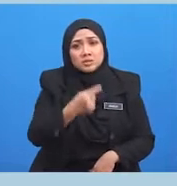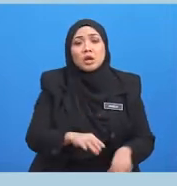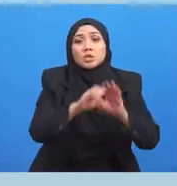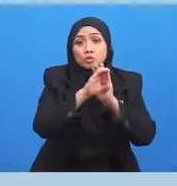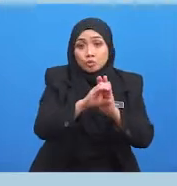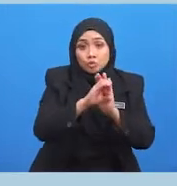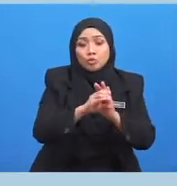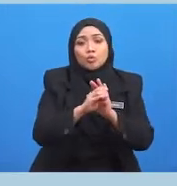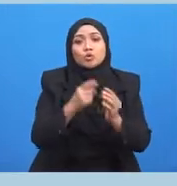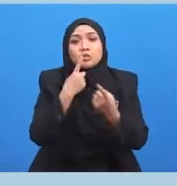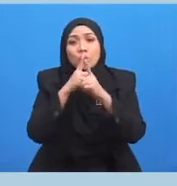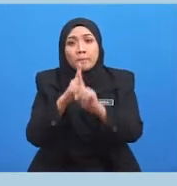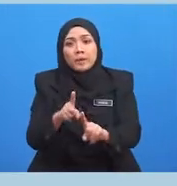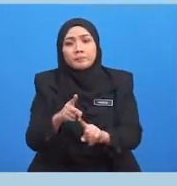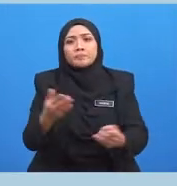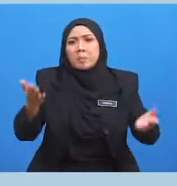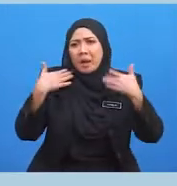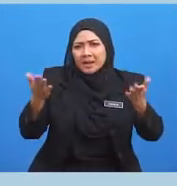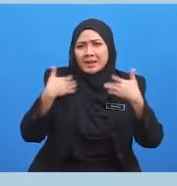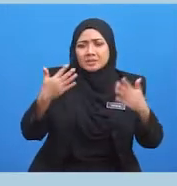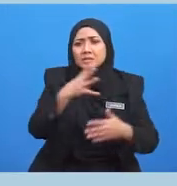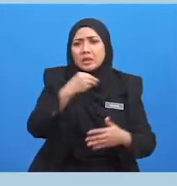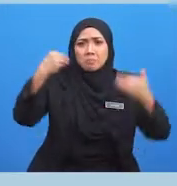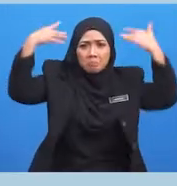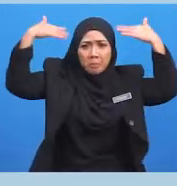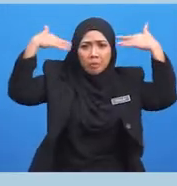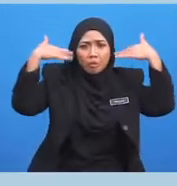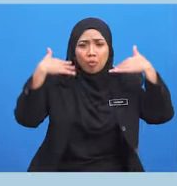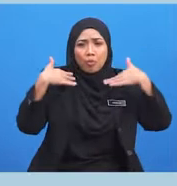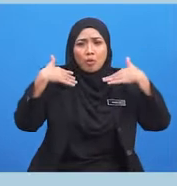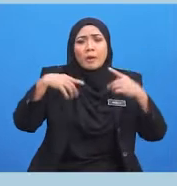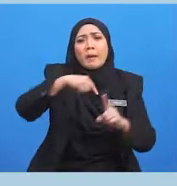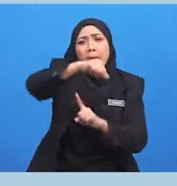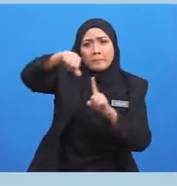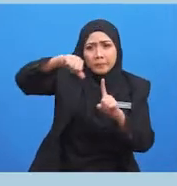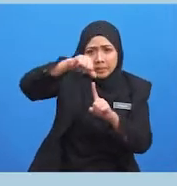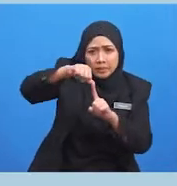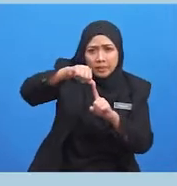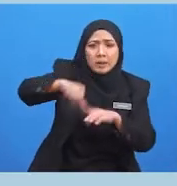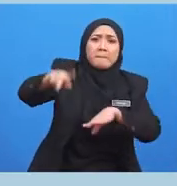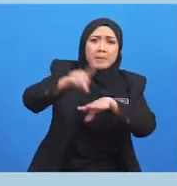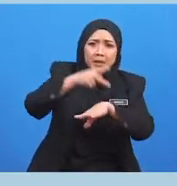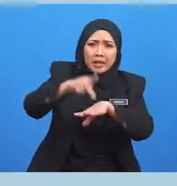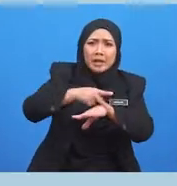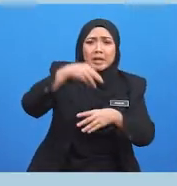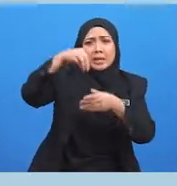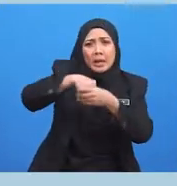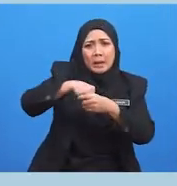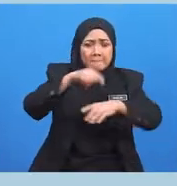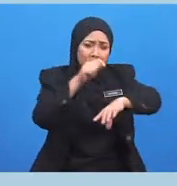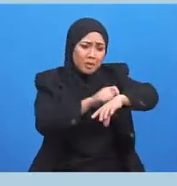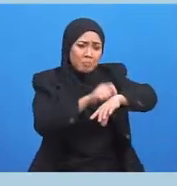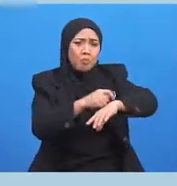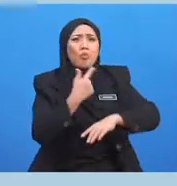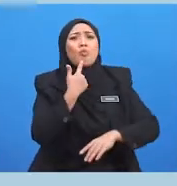Contoh jawapan, panas dan berpeluh apabila dipakai dalam tempoh masa yang